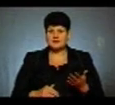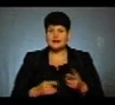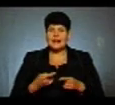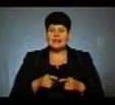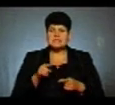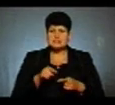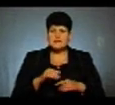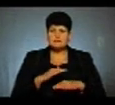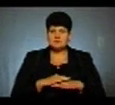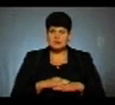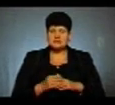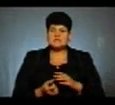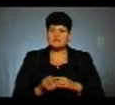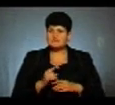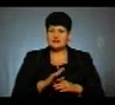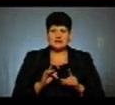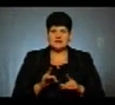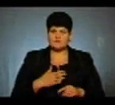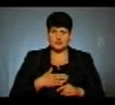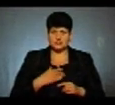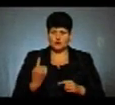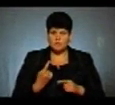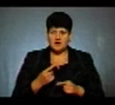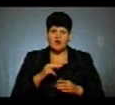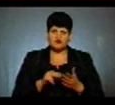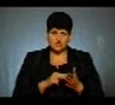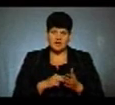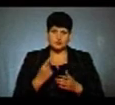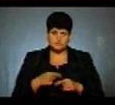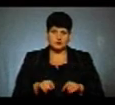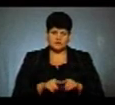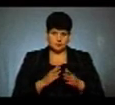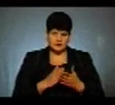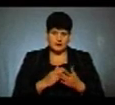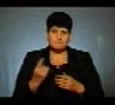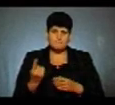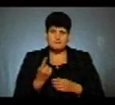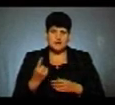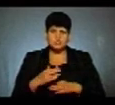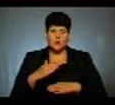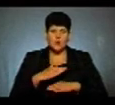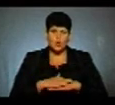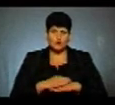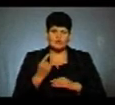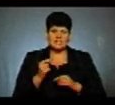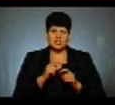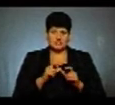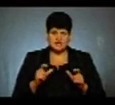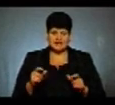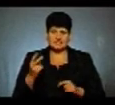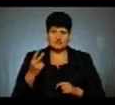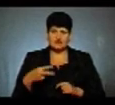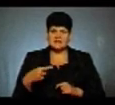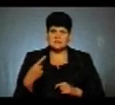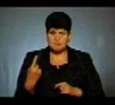Цей предмет також з'явився не тільки в нашій області, а й у Черкаській області. Про перший урок в одній з шкіл, а саме